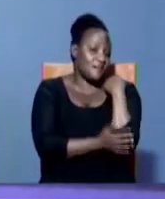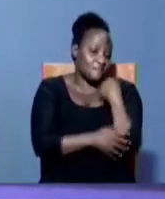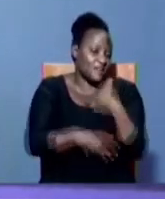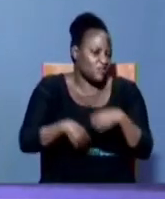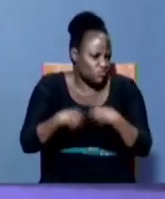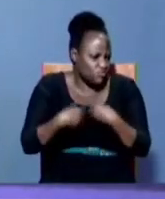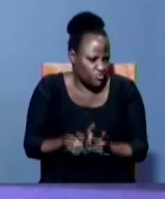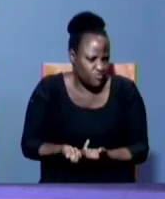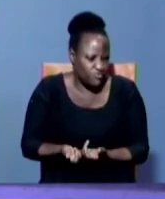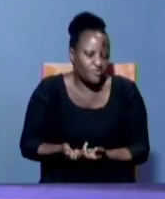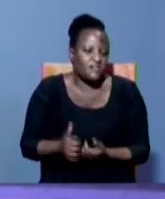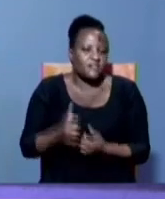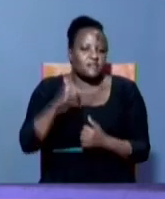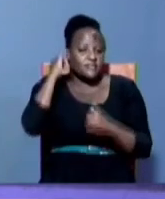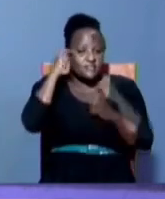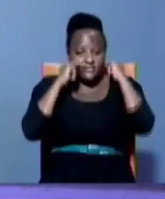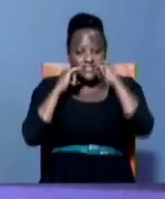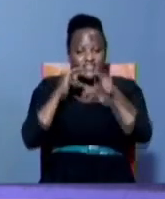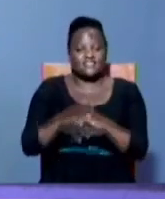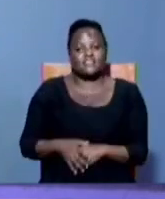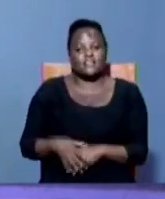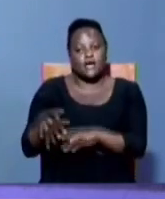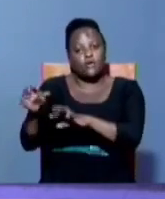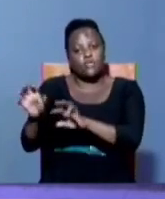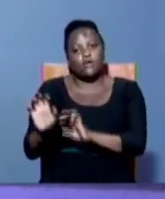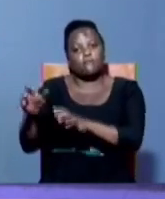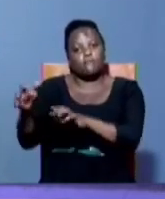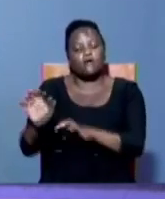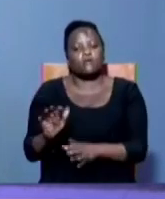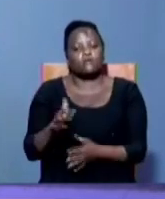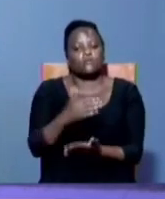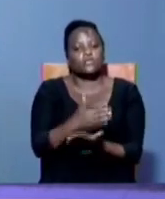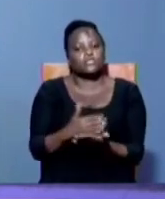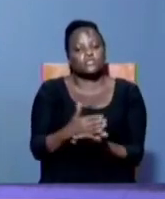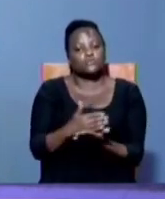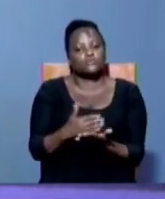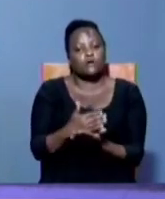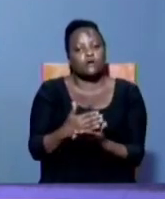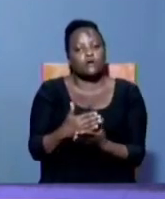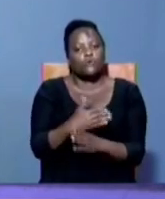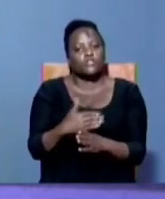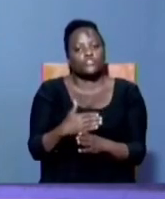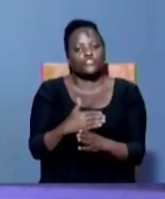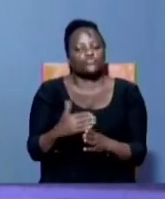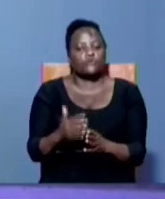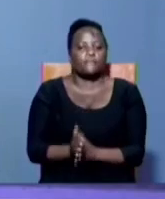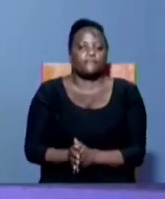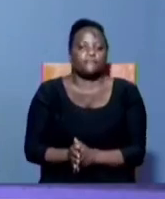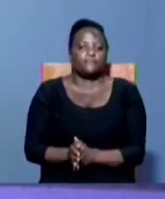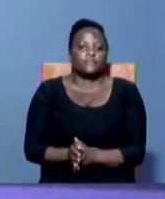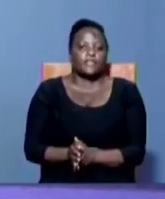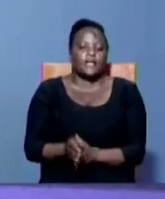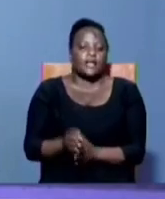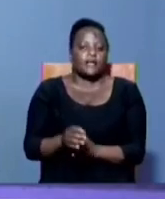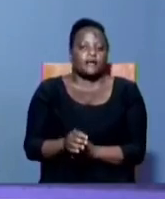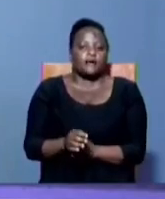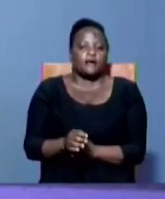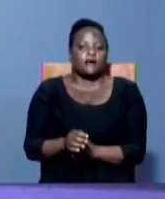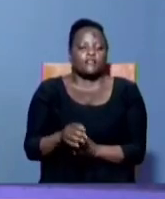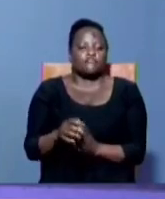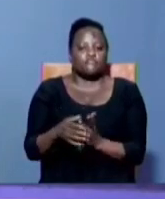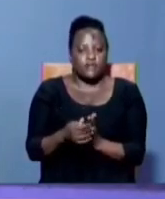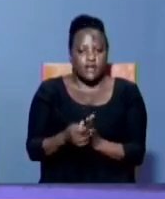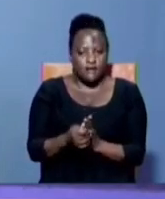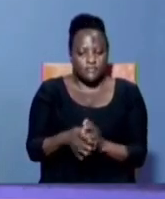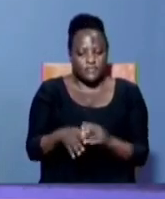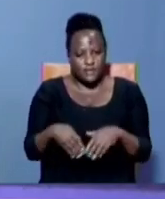wanachinjwa, dhambi zao sasa zinapelekwa katika hema ya kutania. Kama ni raia wa